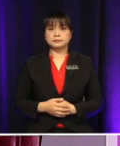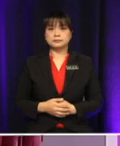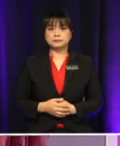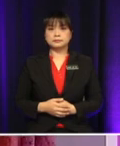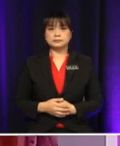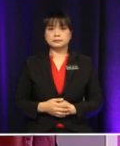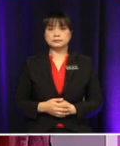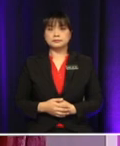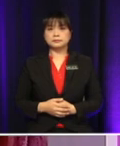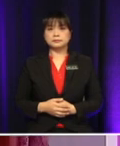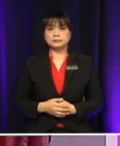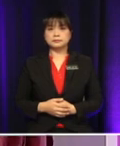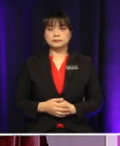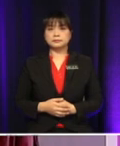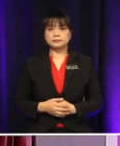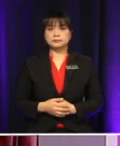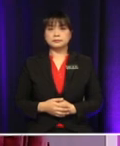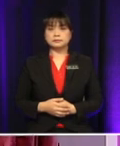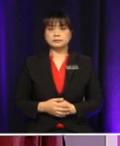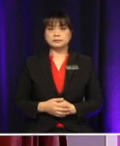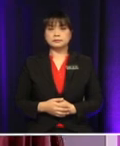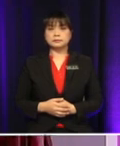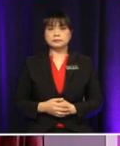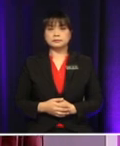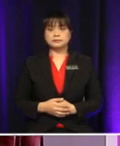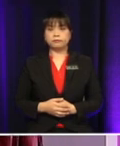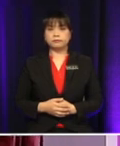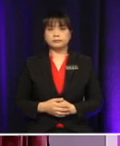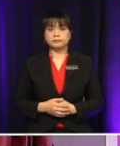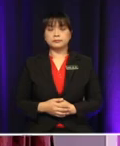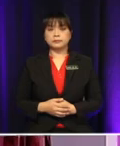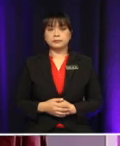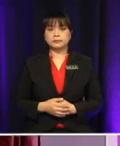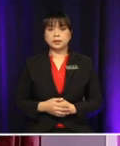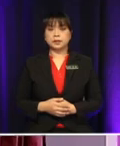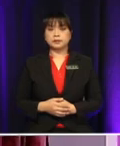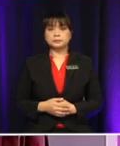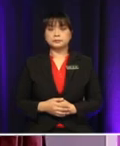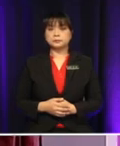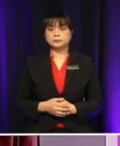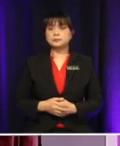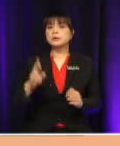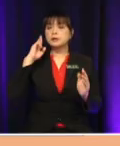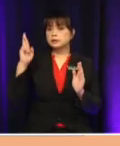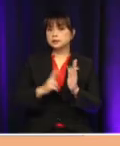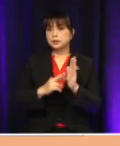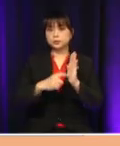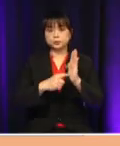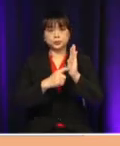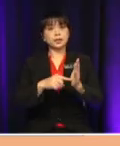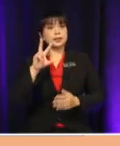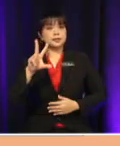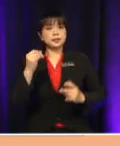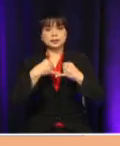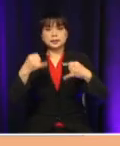ini adalah bab 8 lah ya oke sosok Alan yang dicepiri ada berbunyi sebegini Raja menunjukkan tiga jenis